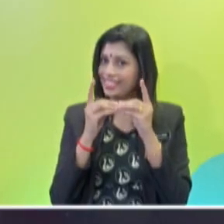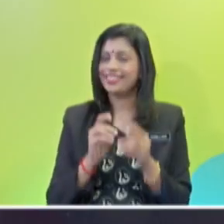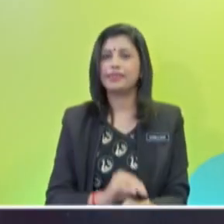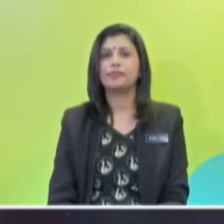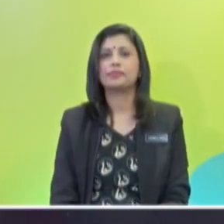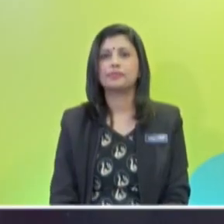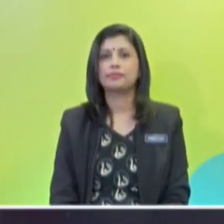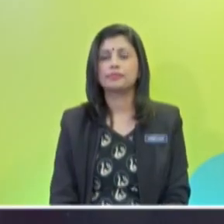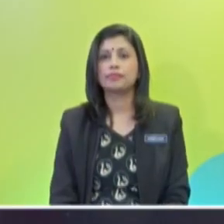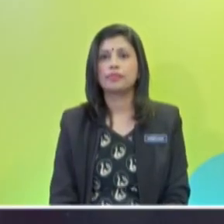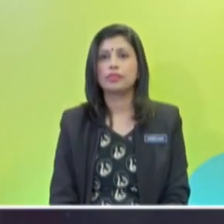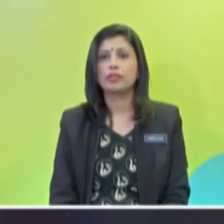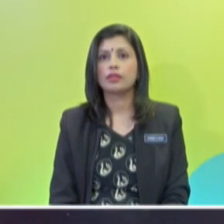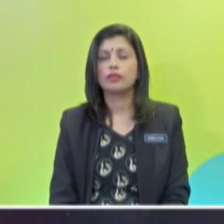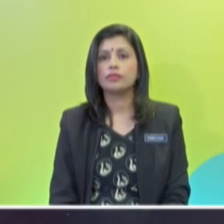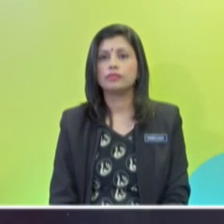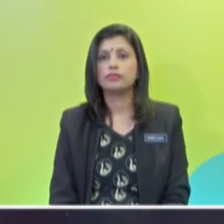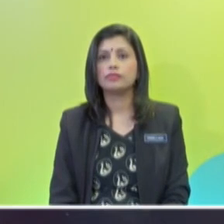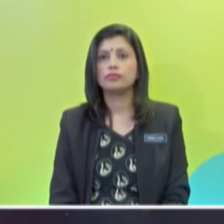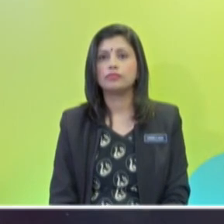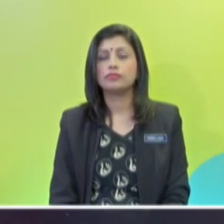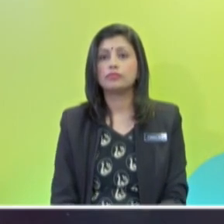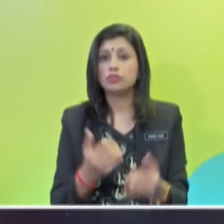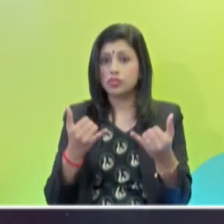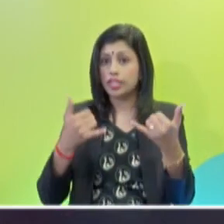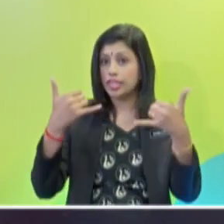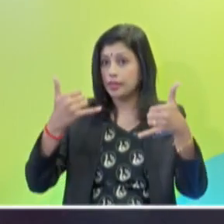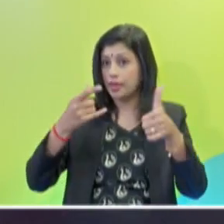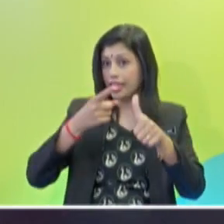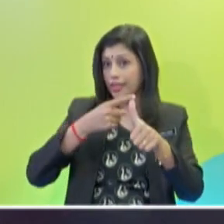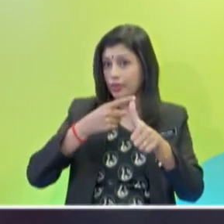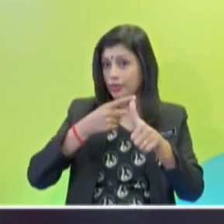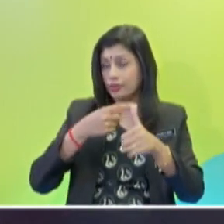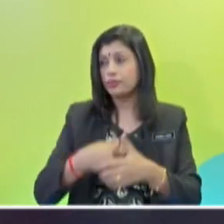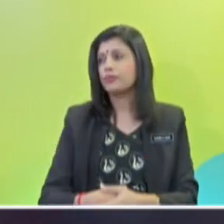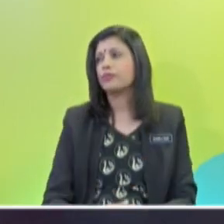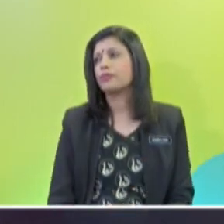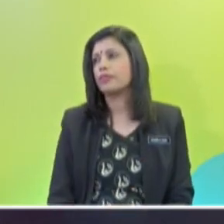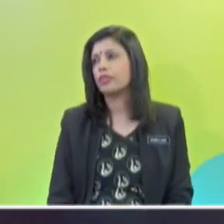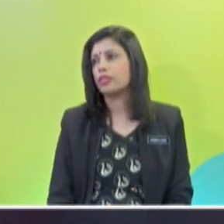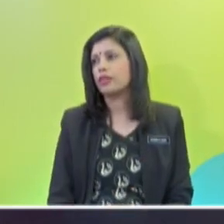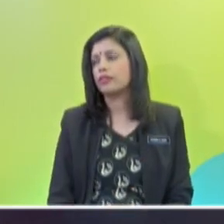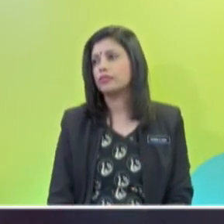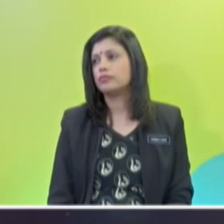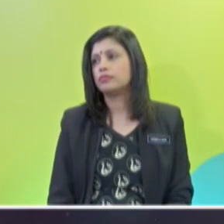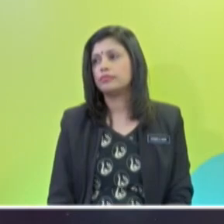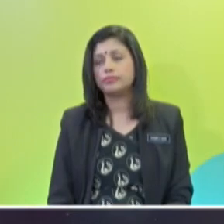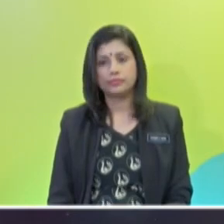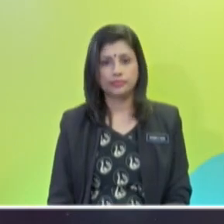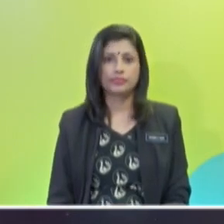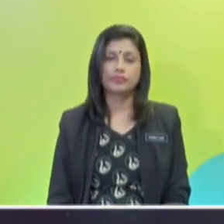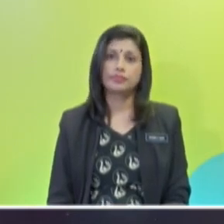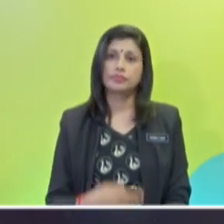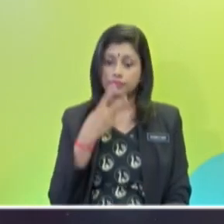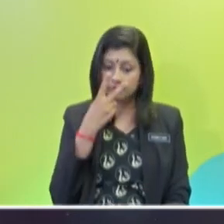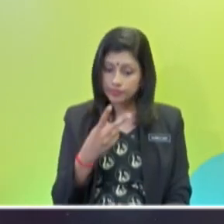Okey. Okay. Tapi sebelum tu jom kita buat satu permainan nak. Boleh cikgu? Okey, cikgu datang sini ya. Okey. Di hadapan Akmal ada dua